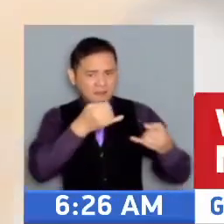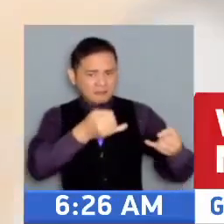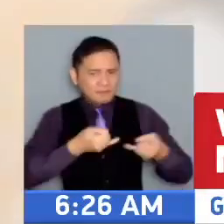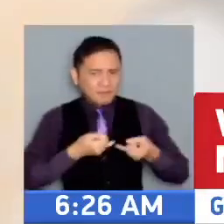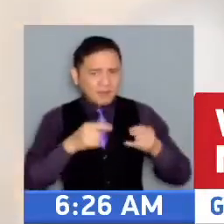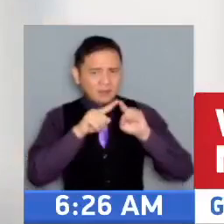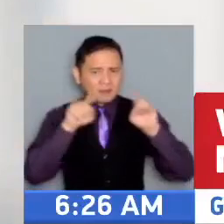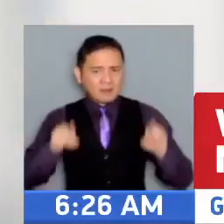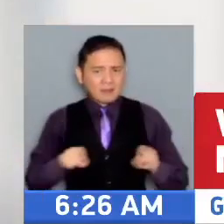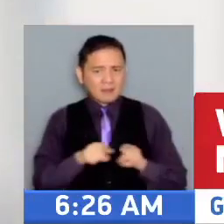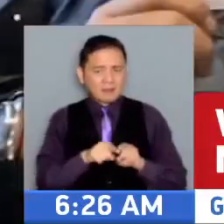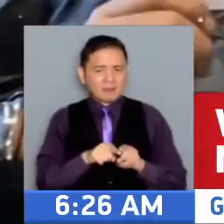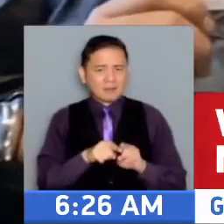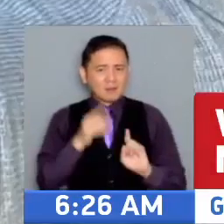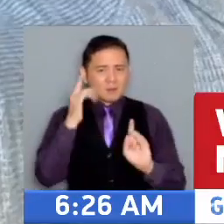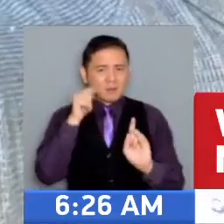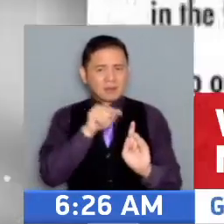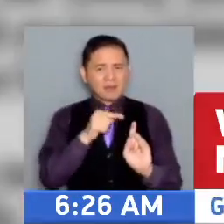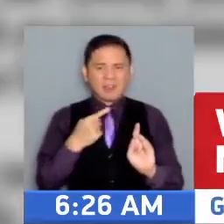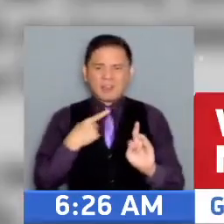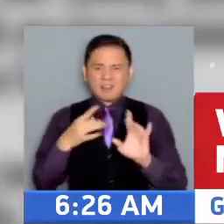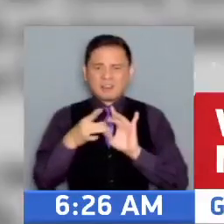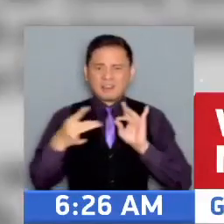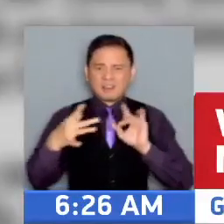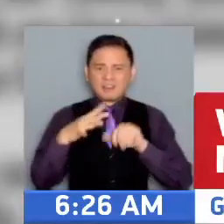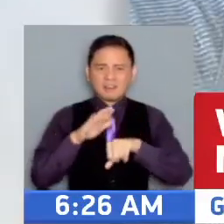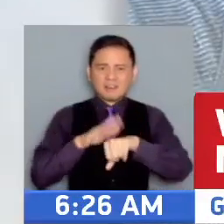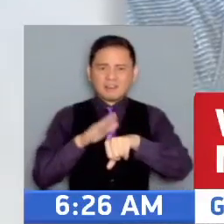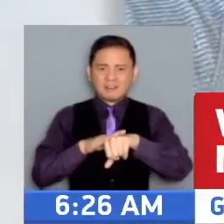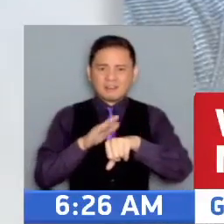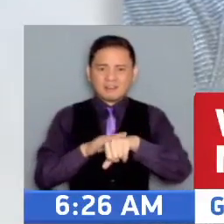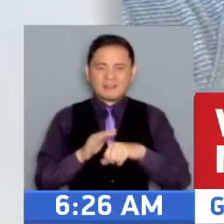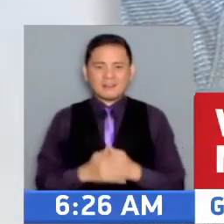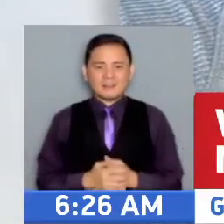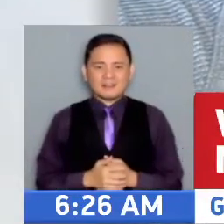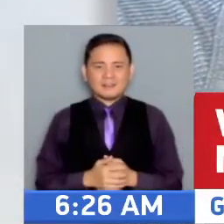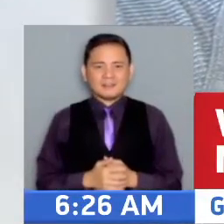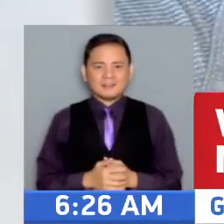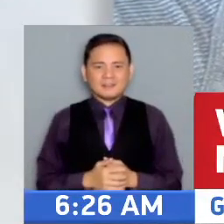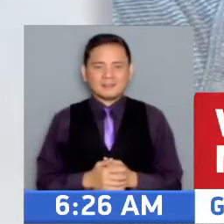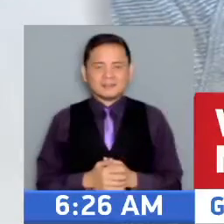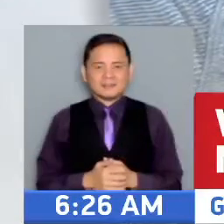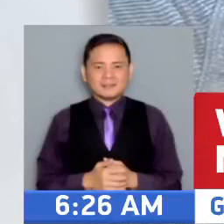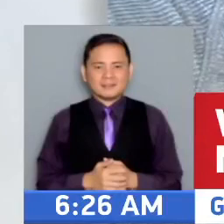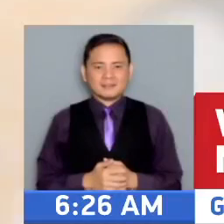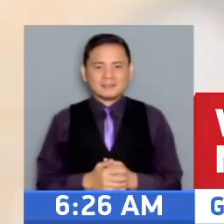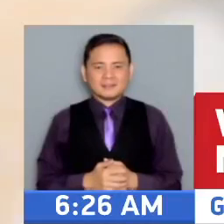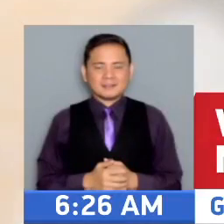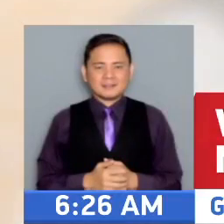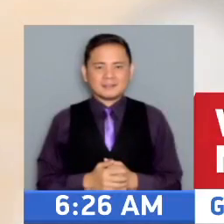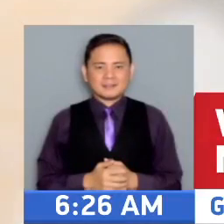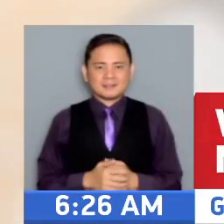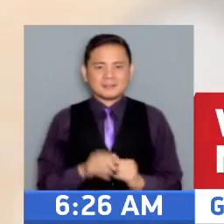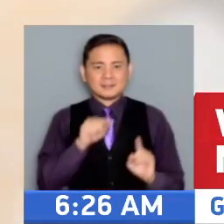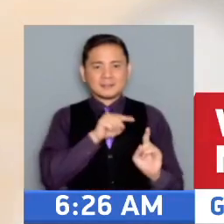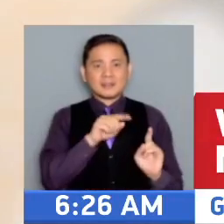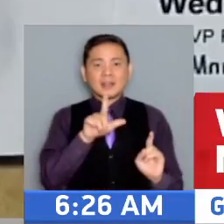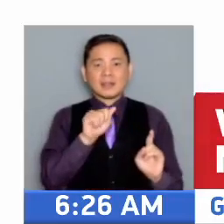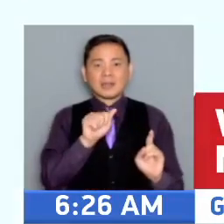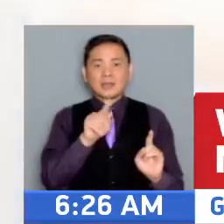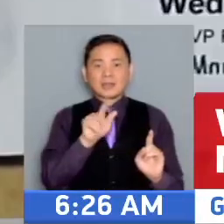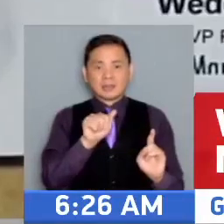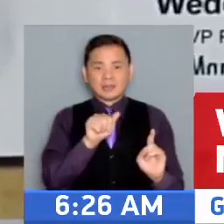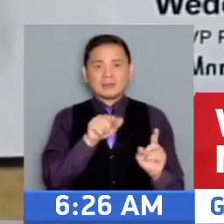ang paandar na wedding invitation ni na radio disc jockey Joy Babor, aka Laika Barista, at Super Radio